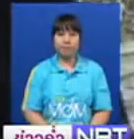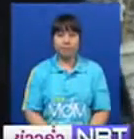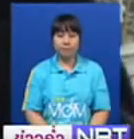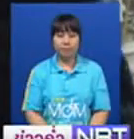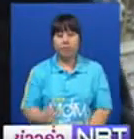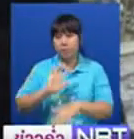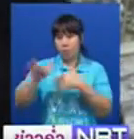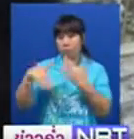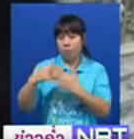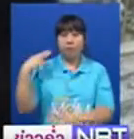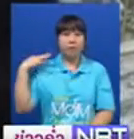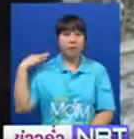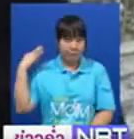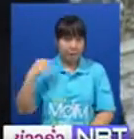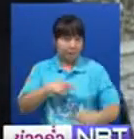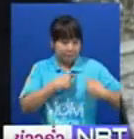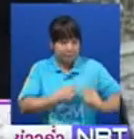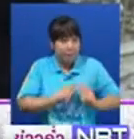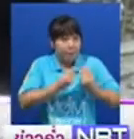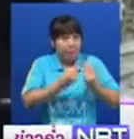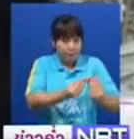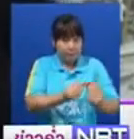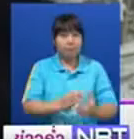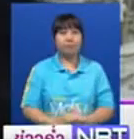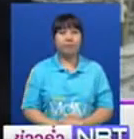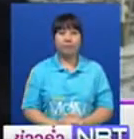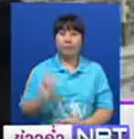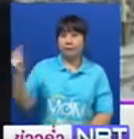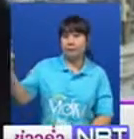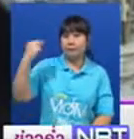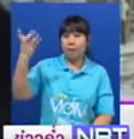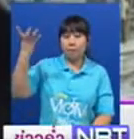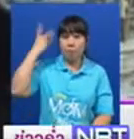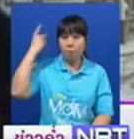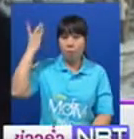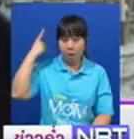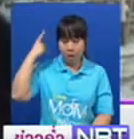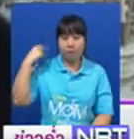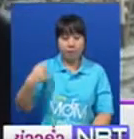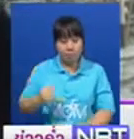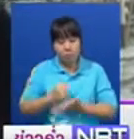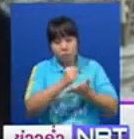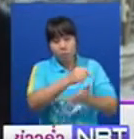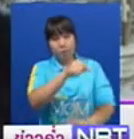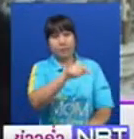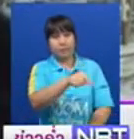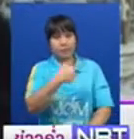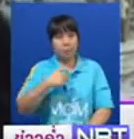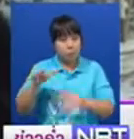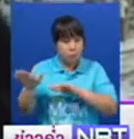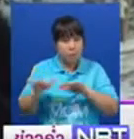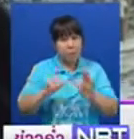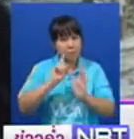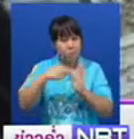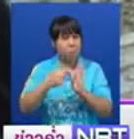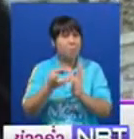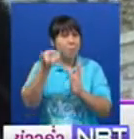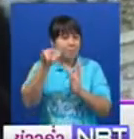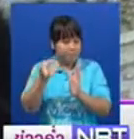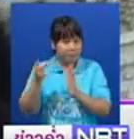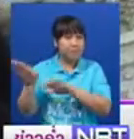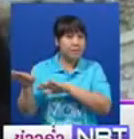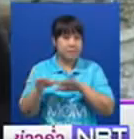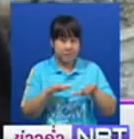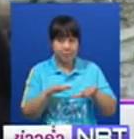นนี่อาสาสมัครและเสียสละมาอยู่แล้วครับรับคำสั่งมาเมื่อวานในการที่จะต้องมาช่วยที่นี่เราก็เตรียมตัวกันไม่กี่ชั่วโมงต่อมา